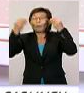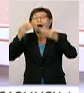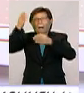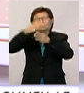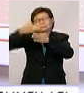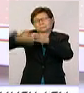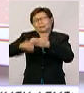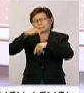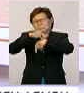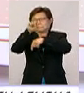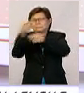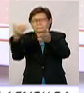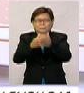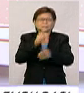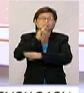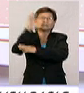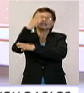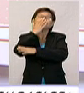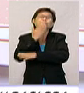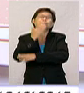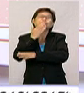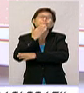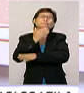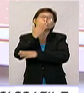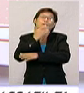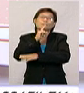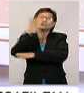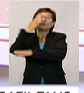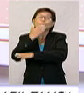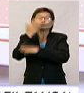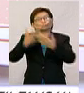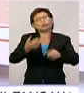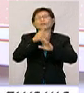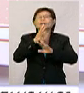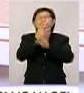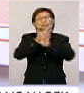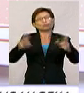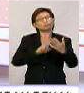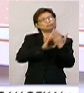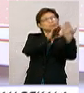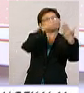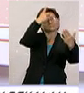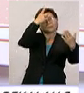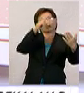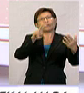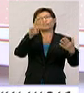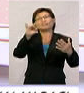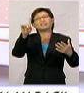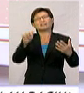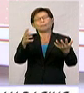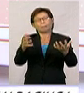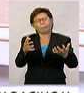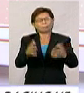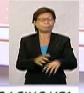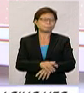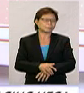lagi. Pelantun lagu Janji Manismu telah menyatakan kesediaannya untuk bersemuka dengan Datuk Sri Vida sendiri. Dan